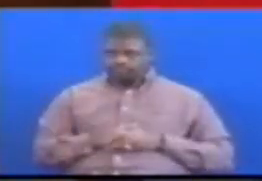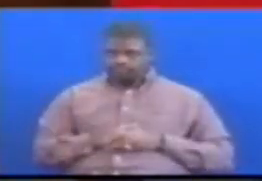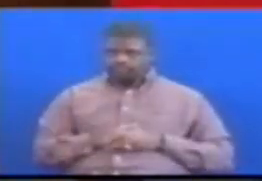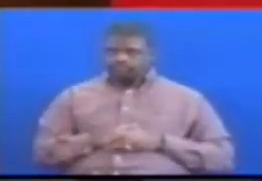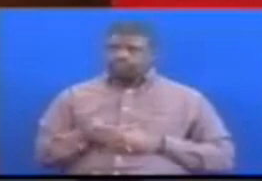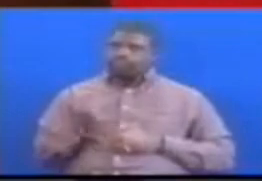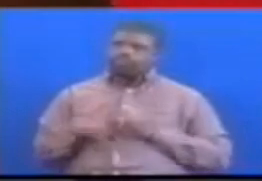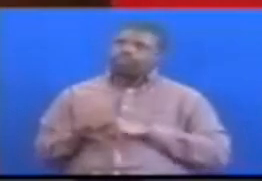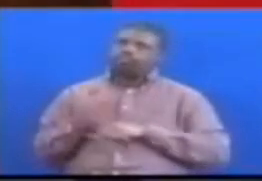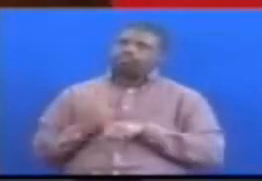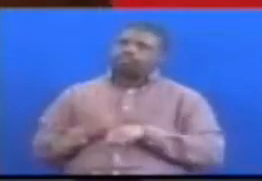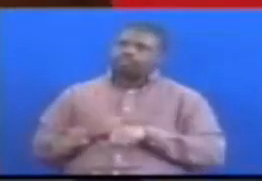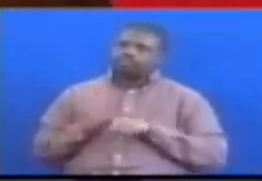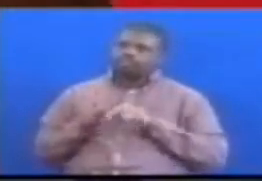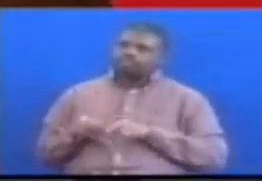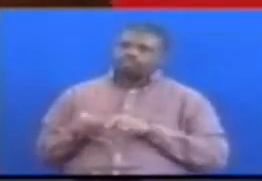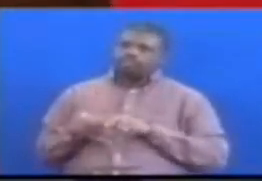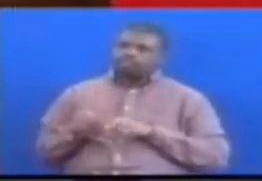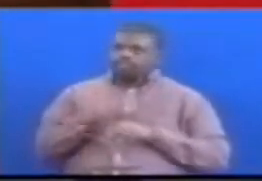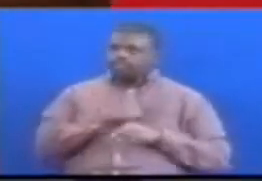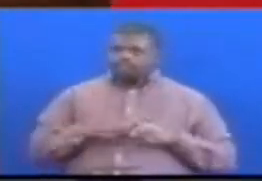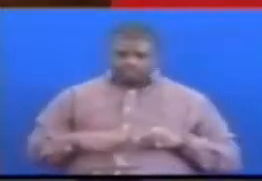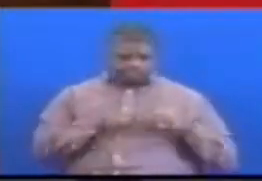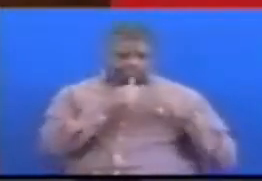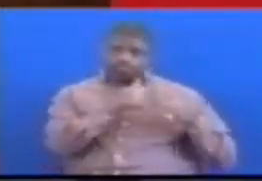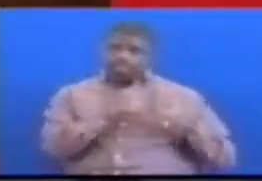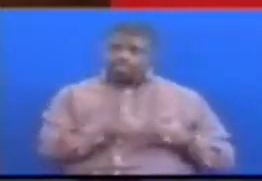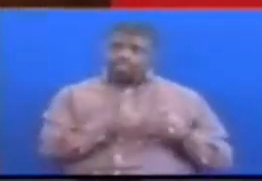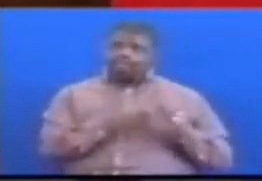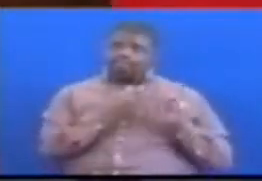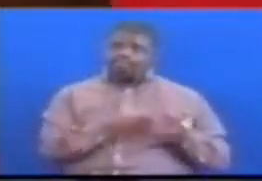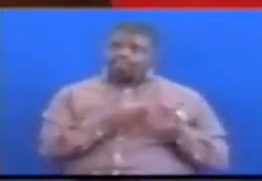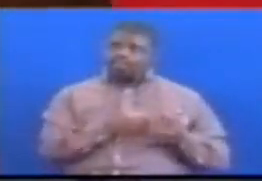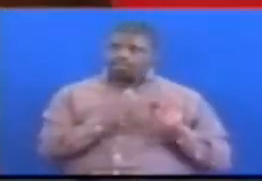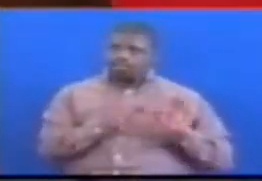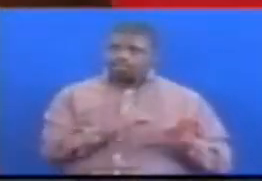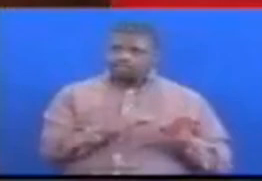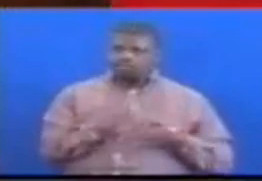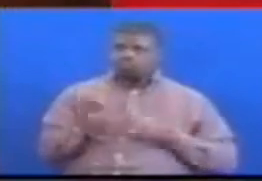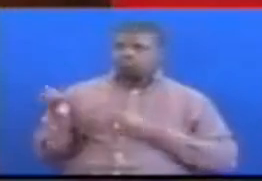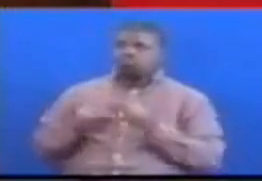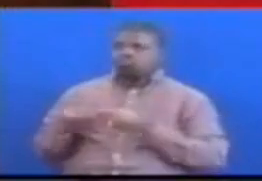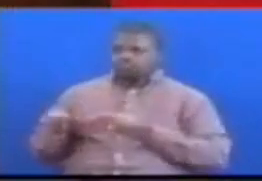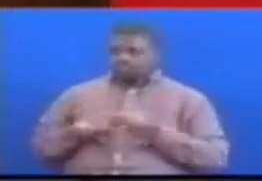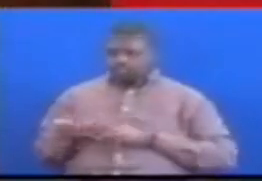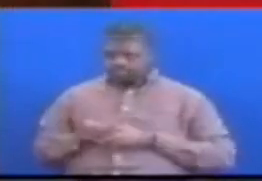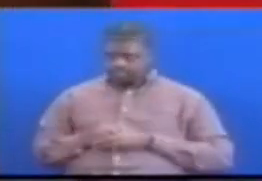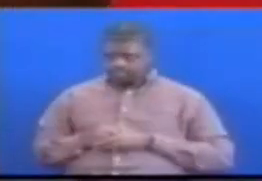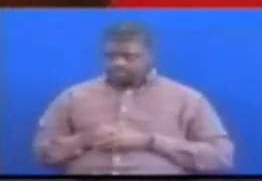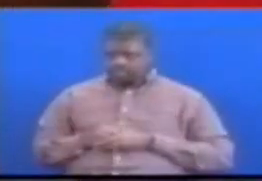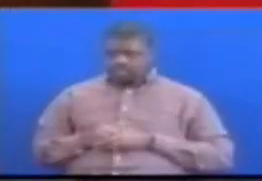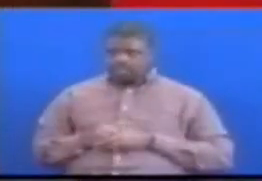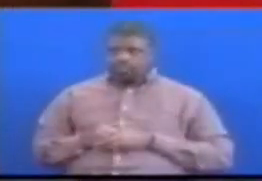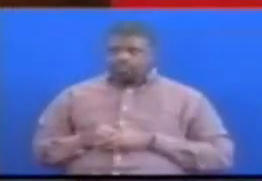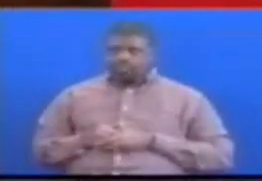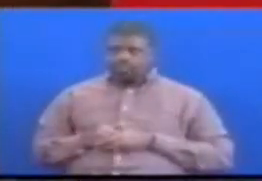katika kipindi hiki ambacho rais wetu ametangaza vita ya kiuchumi. Wenzetu wakati